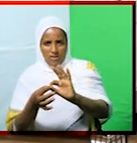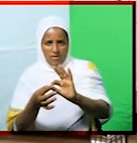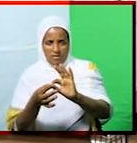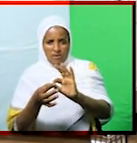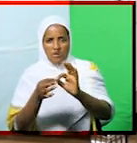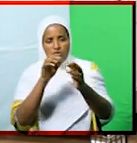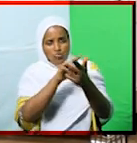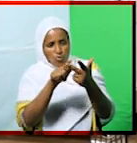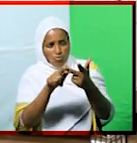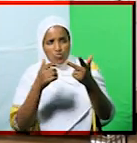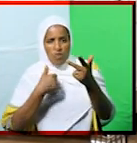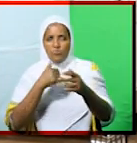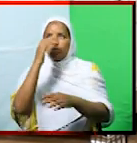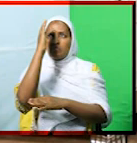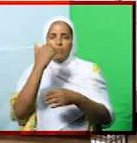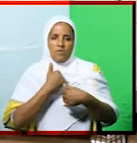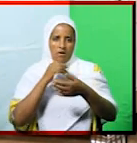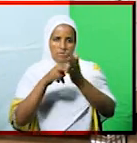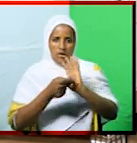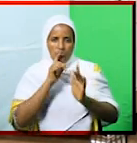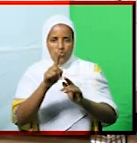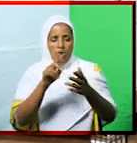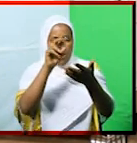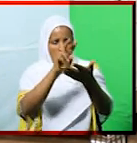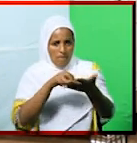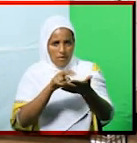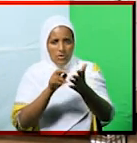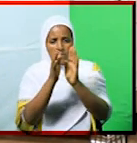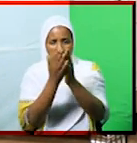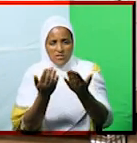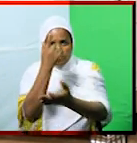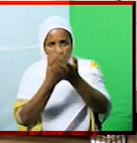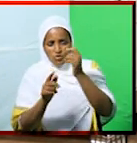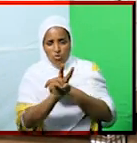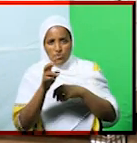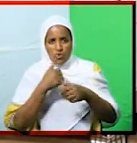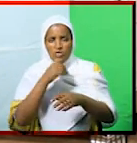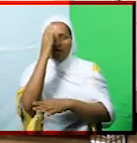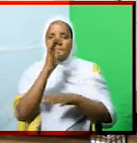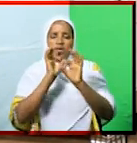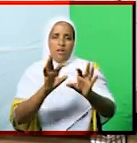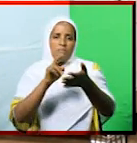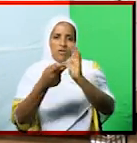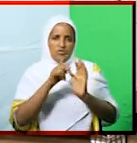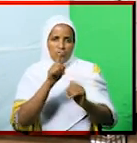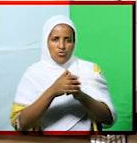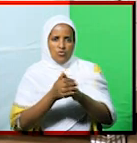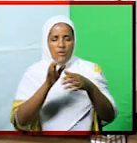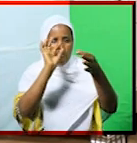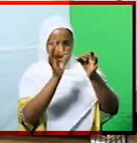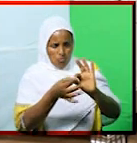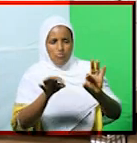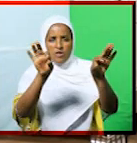ምዕራፍ 18 ላይ ሁለት ወይም ሶስት ናችሁ በመካከላችሁ እገኛለሁ ብሎ ተናግሯል። አሁን ሁለት